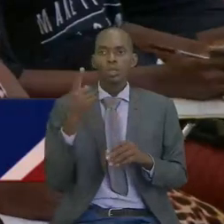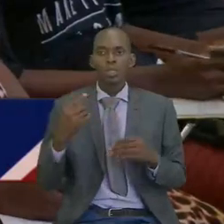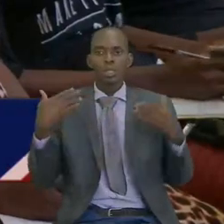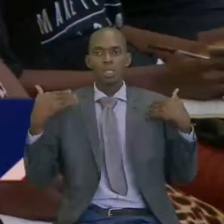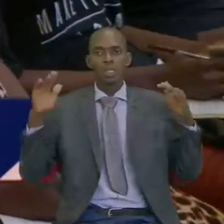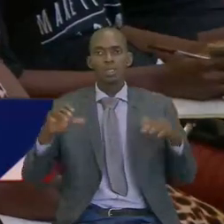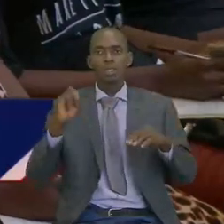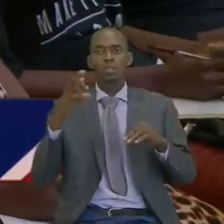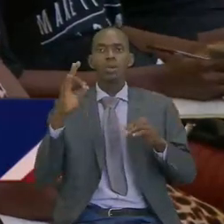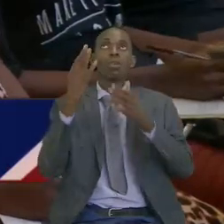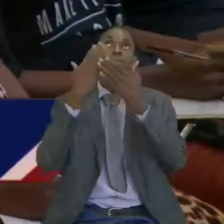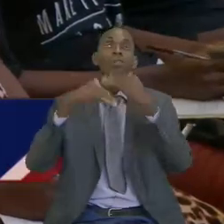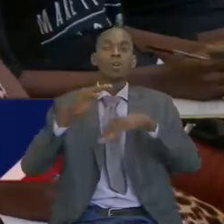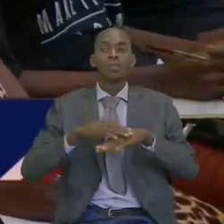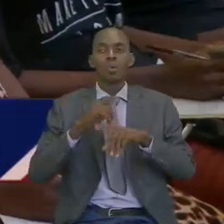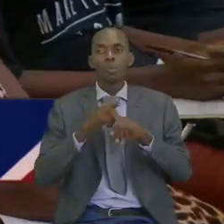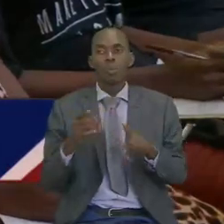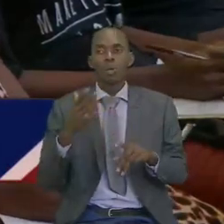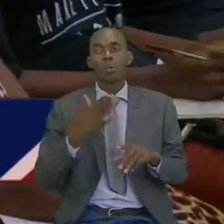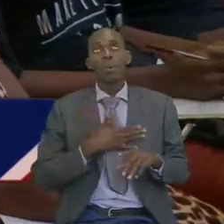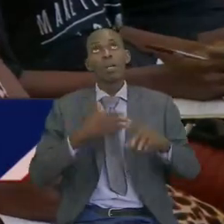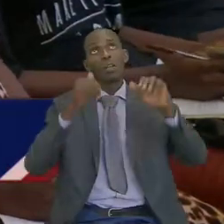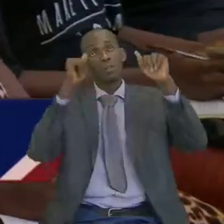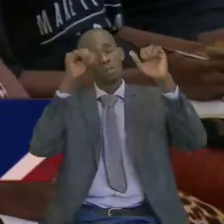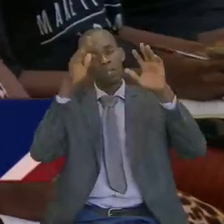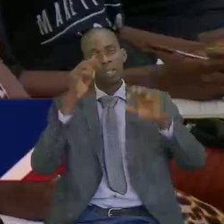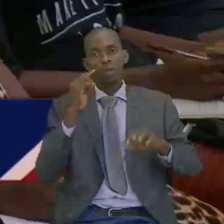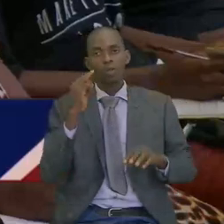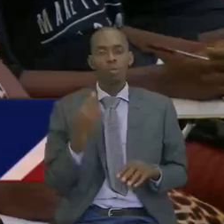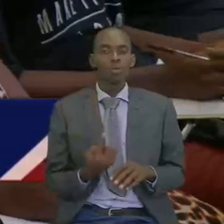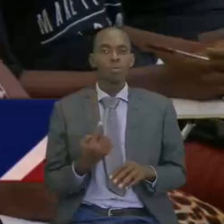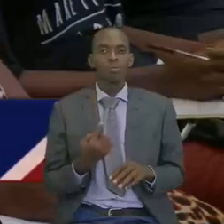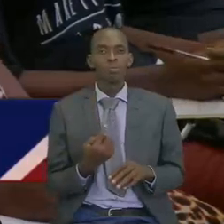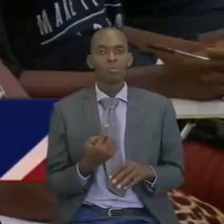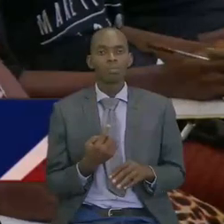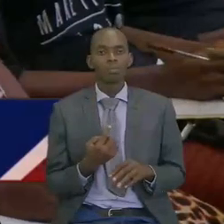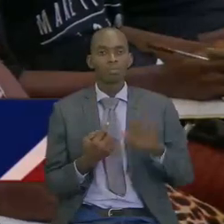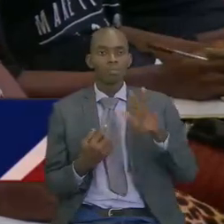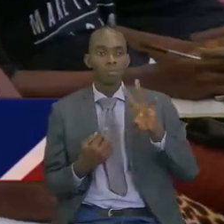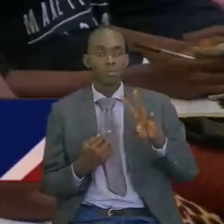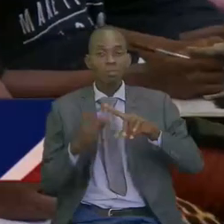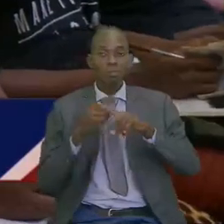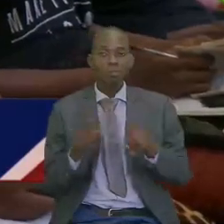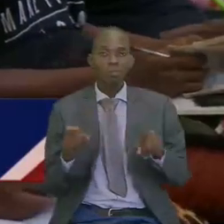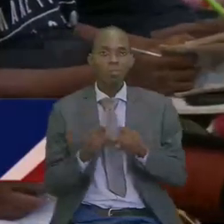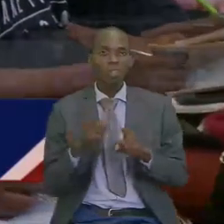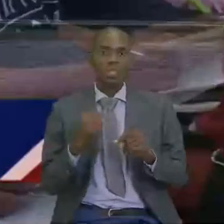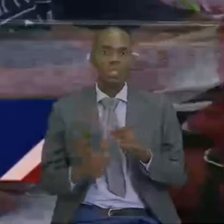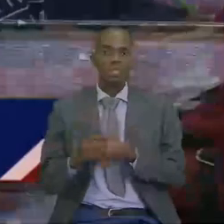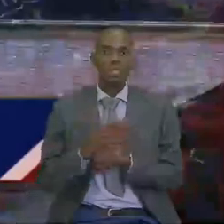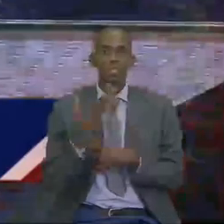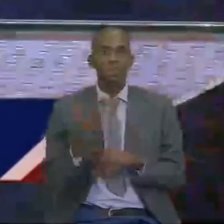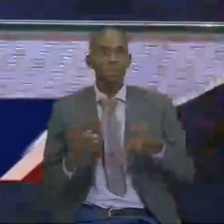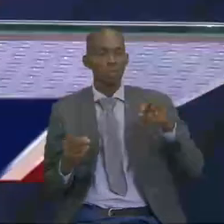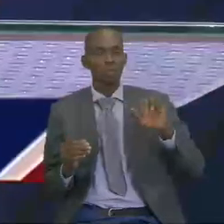les anges des cieux, ni les fils, ni le Fils, mais le Père seul. 37. Ce qui arrive